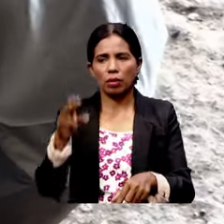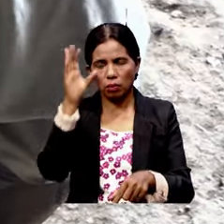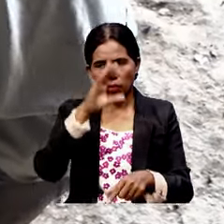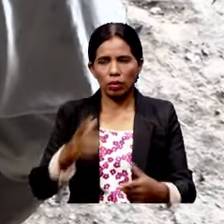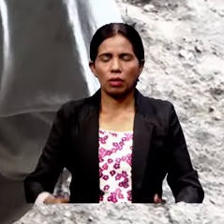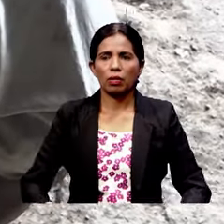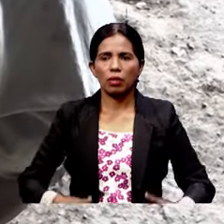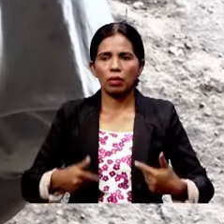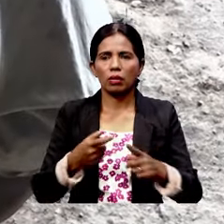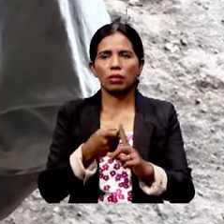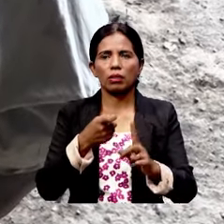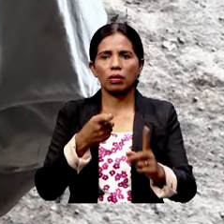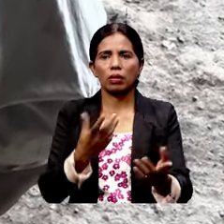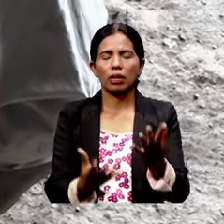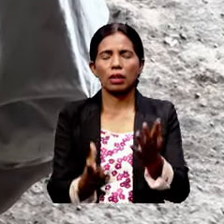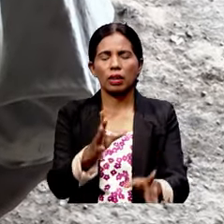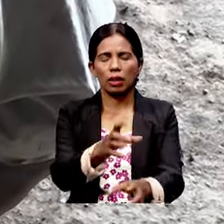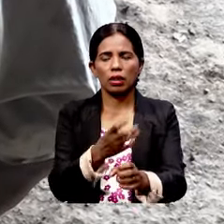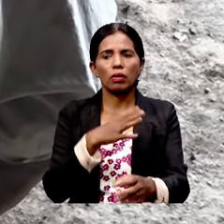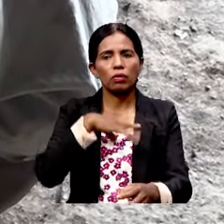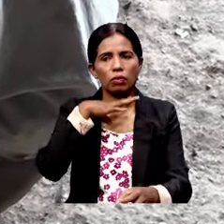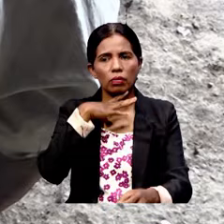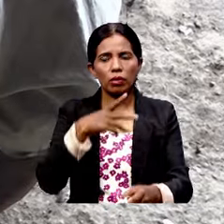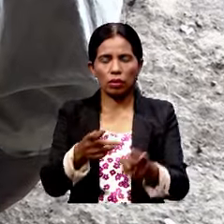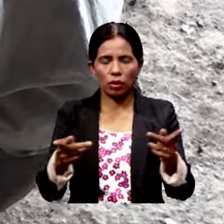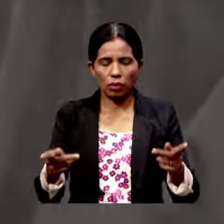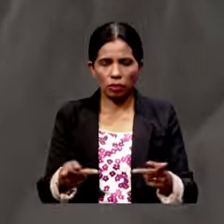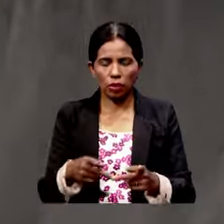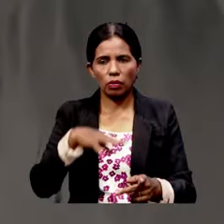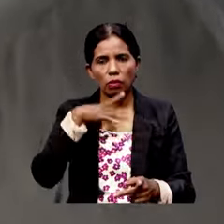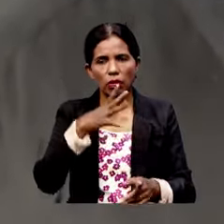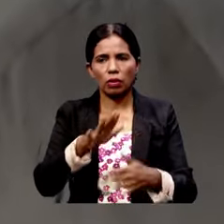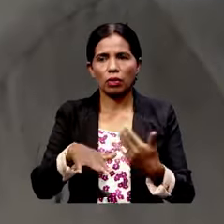moris lihusi hiri lisu ia fating lisira sira.